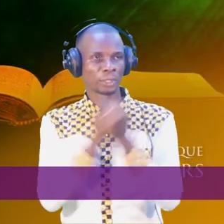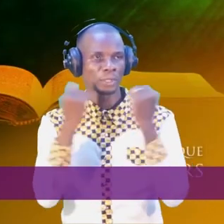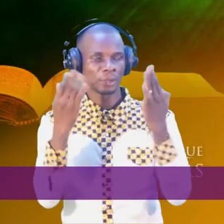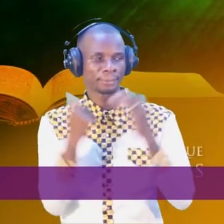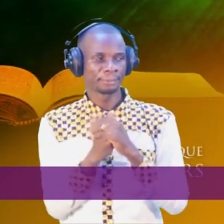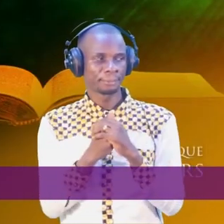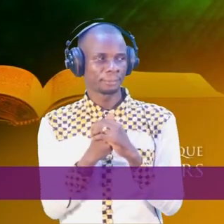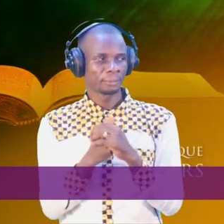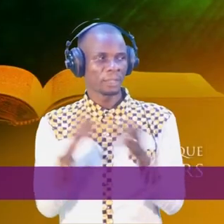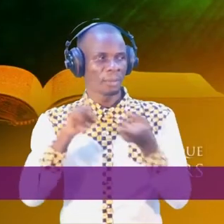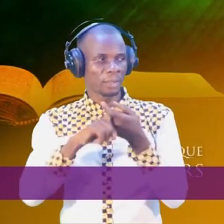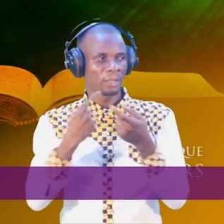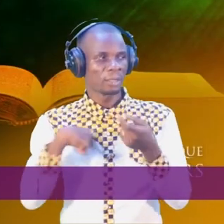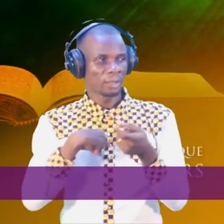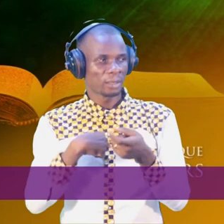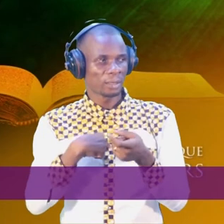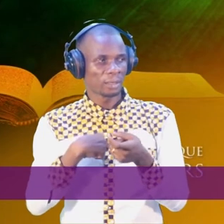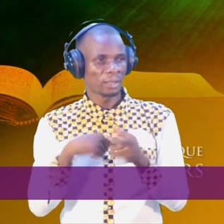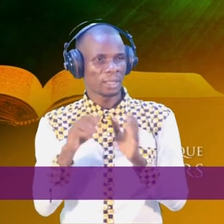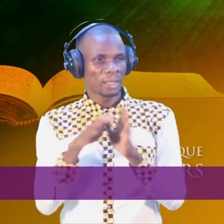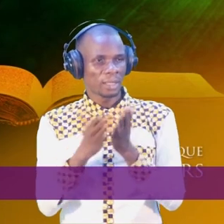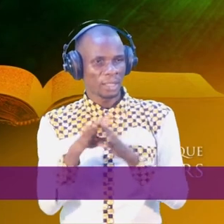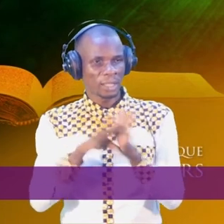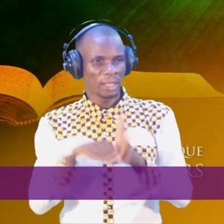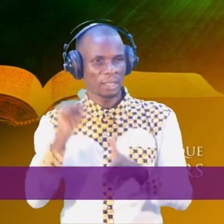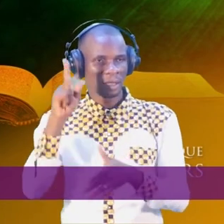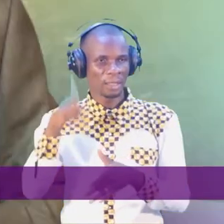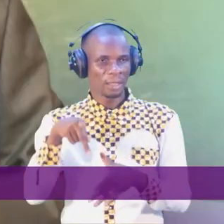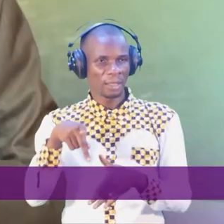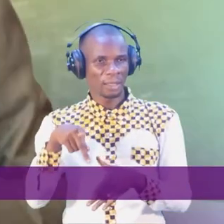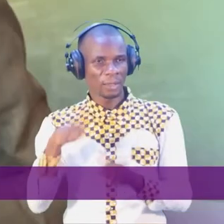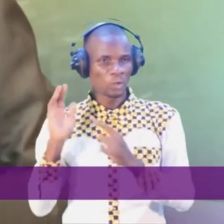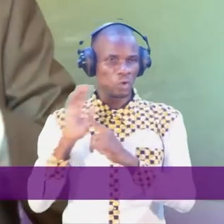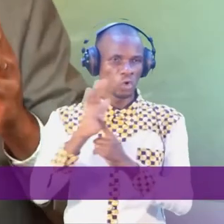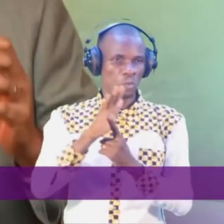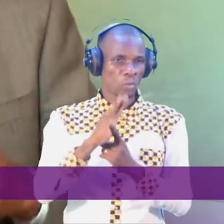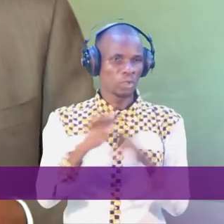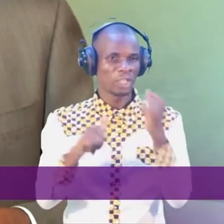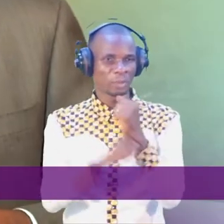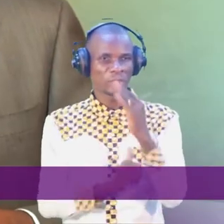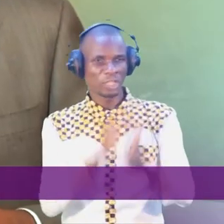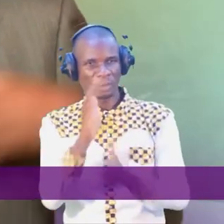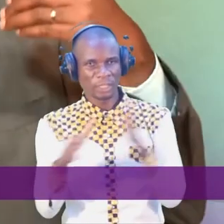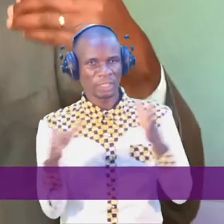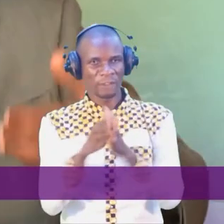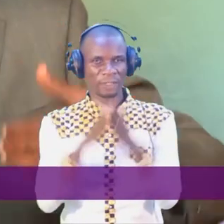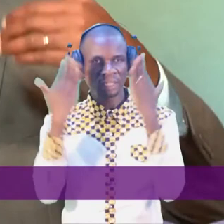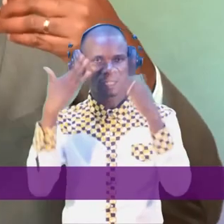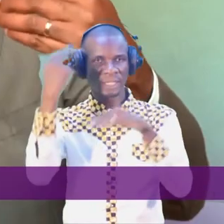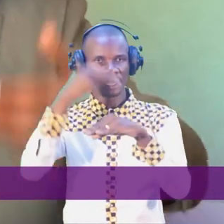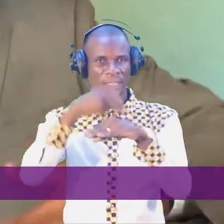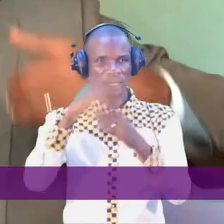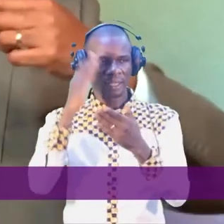Nimetii amri za Baba yangu na nimedumu katika upendo wake. Ndugu zangu, kitabu cha